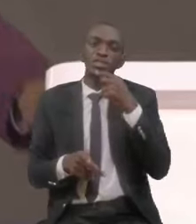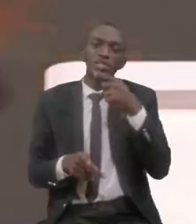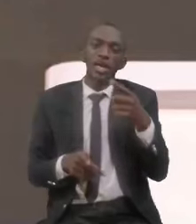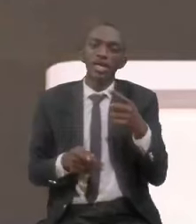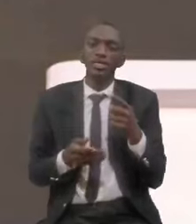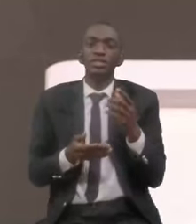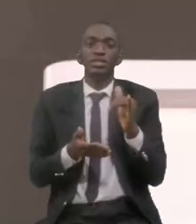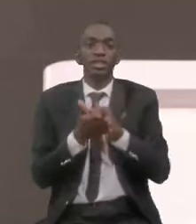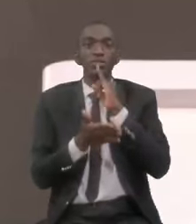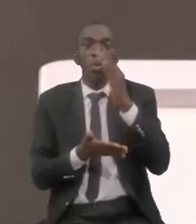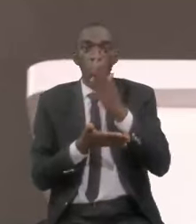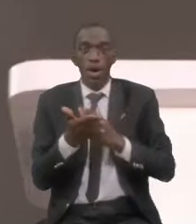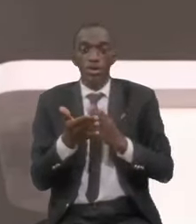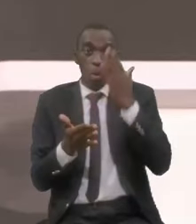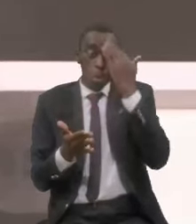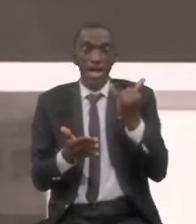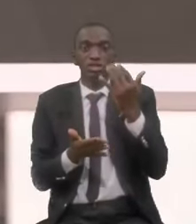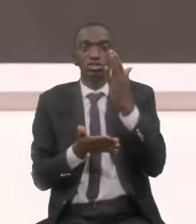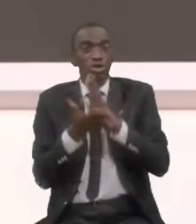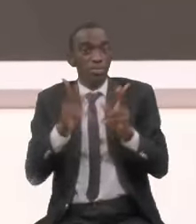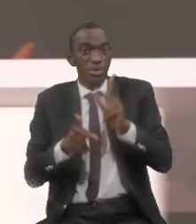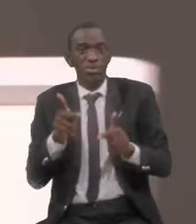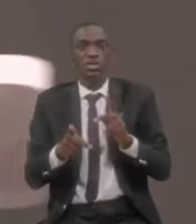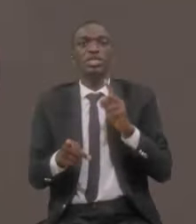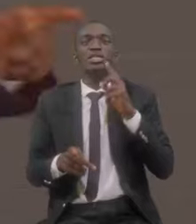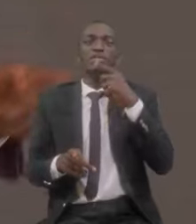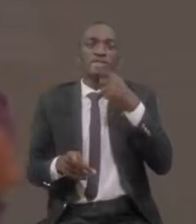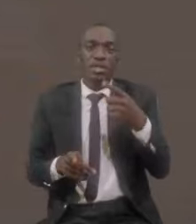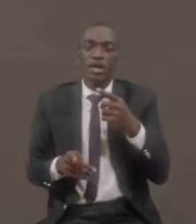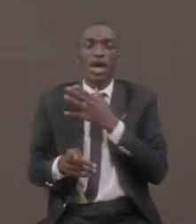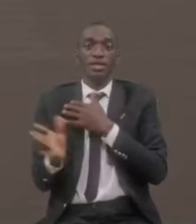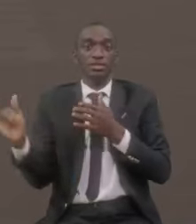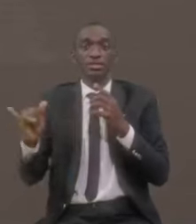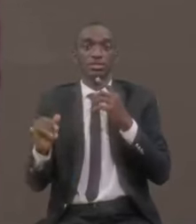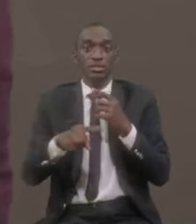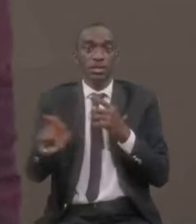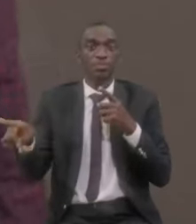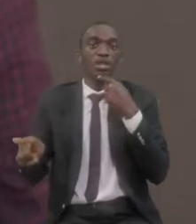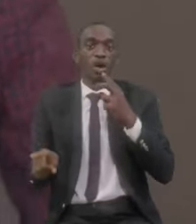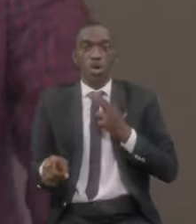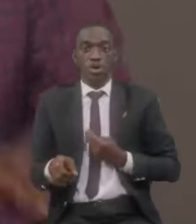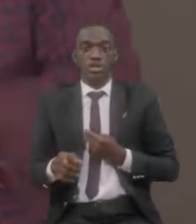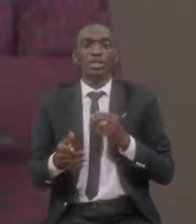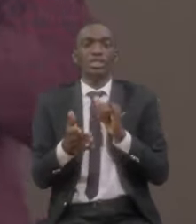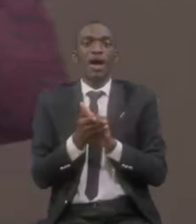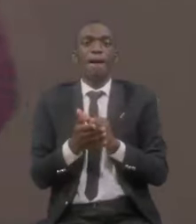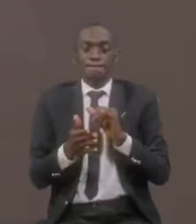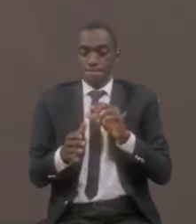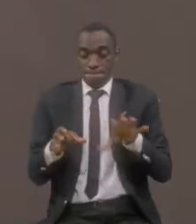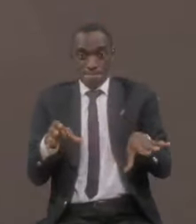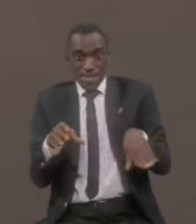c'est pourquoi les gens mettent l'accent, c'est pourquoi les gens nous disent que le mariage est une école.